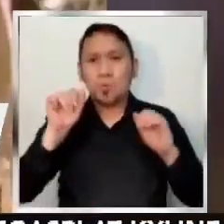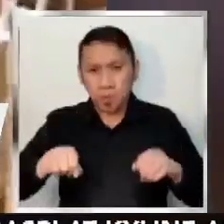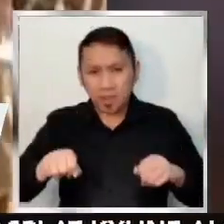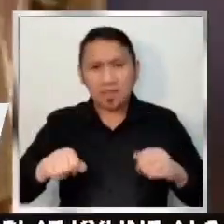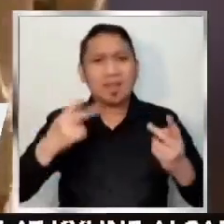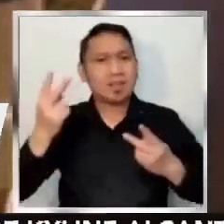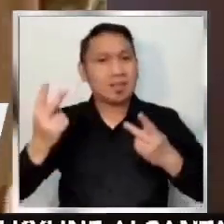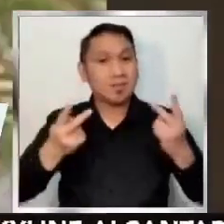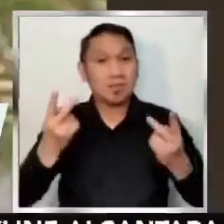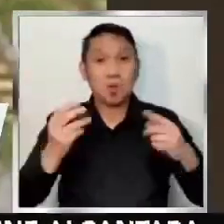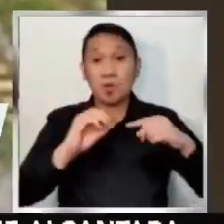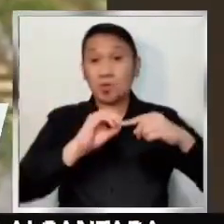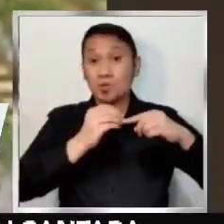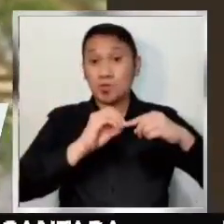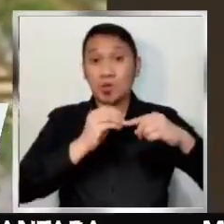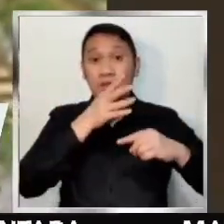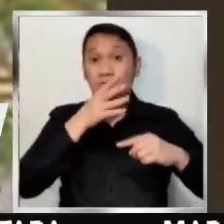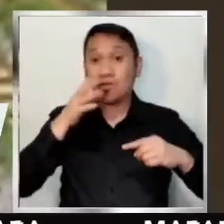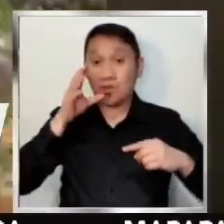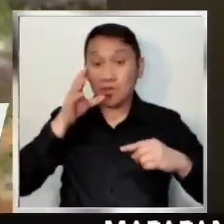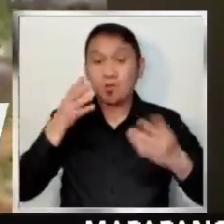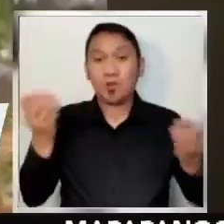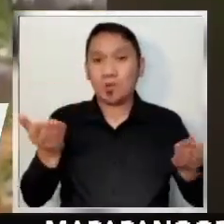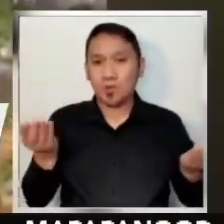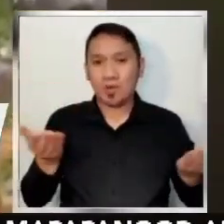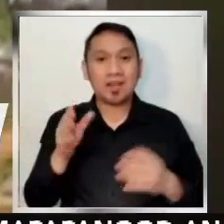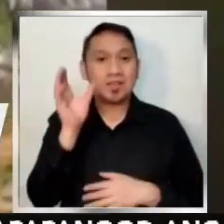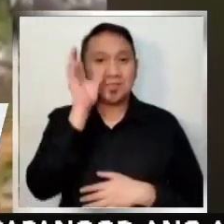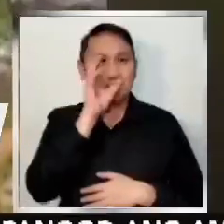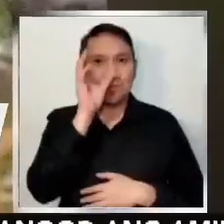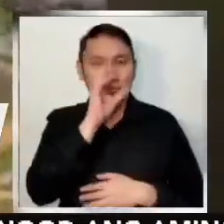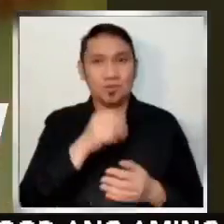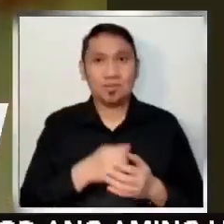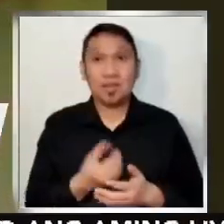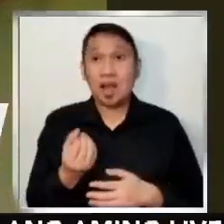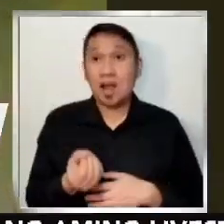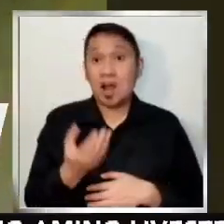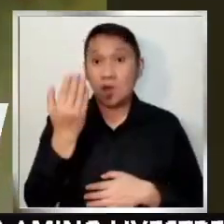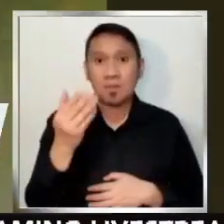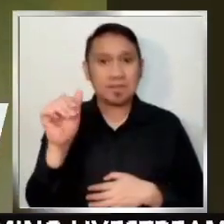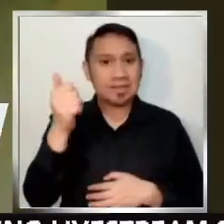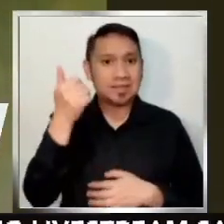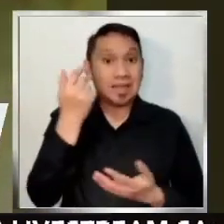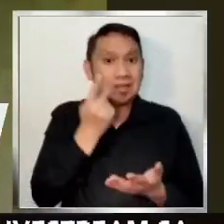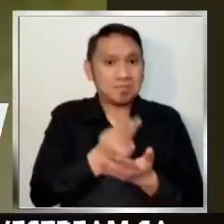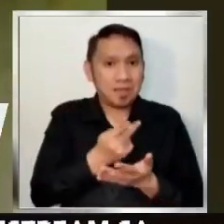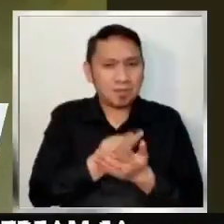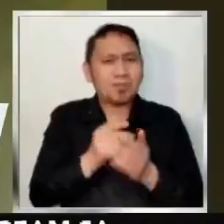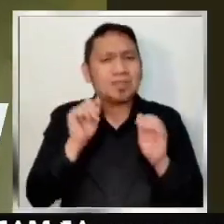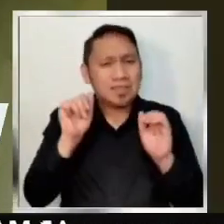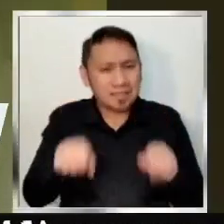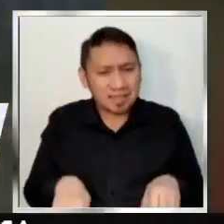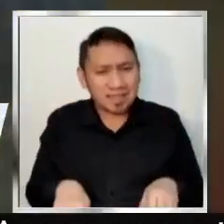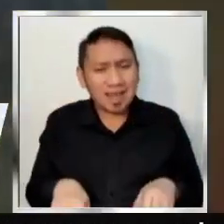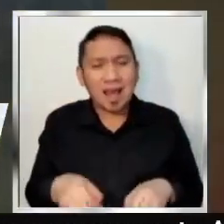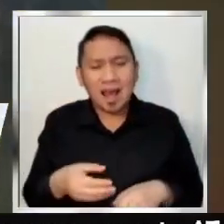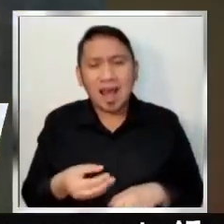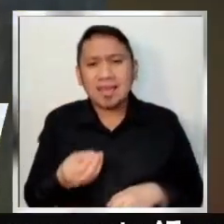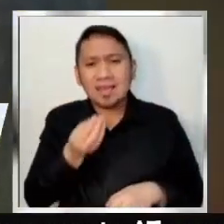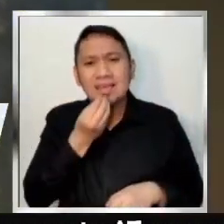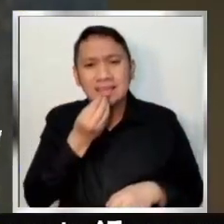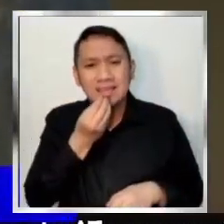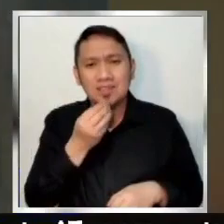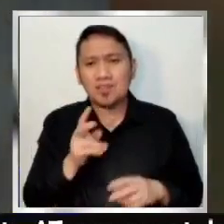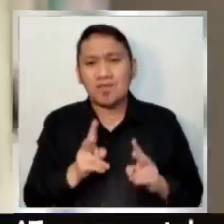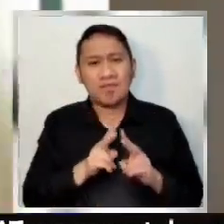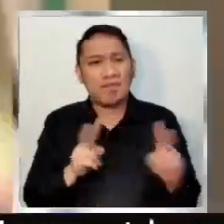farm sa Barangay Tabunan sa Cebu City. Sa halagang 10 piso, matitikman na ang mga pulang-pulang